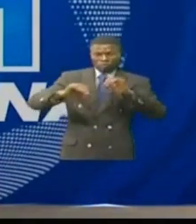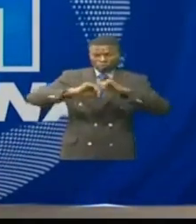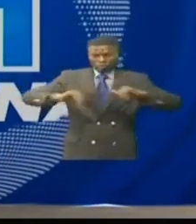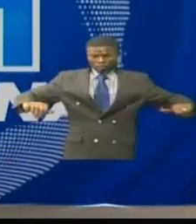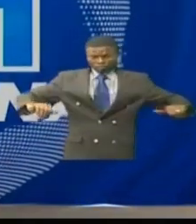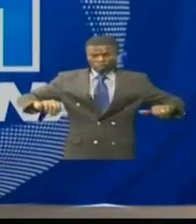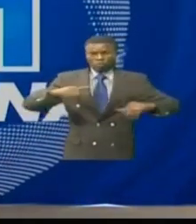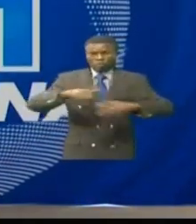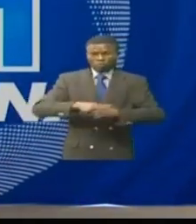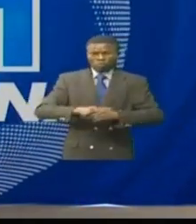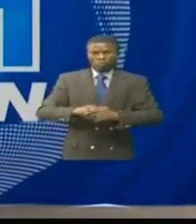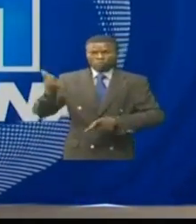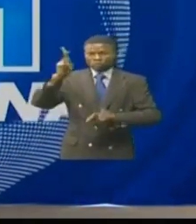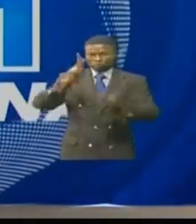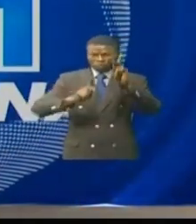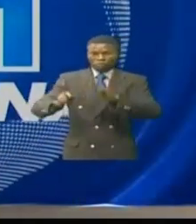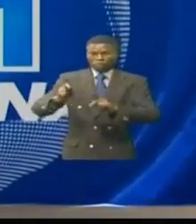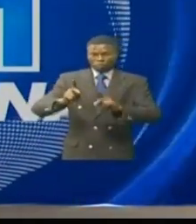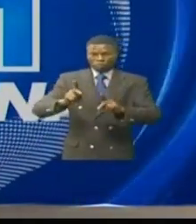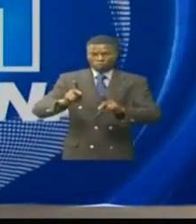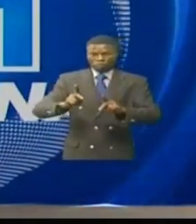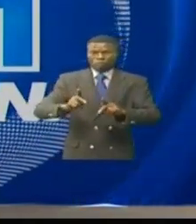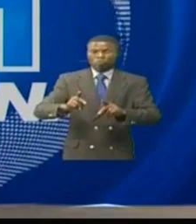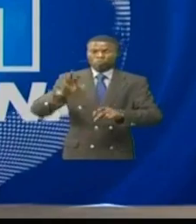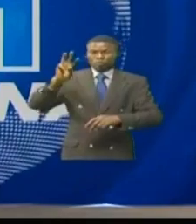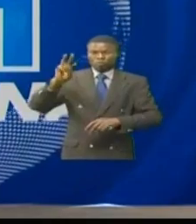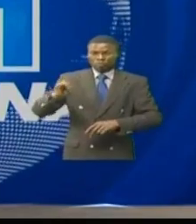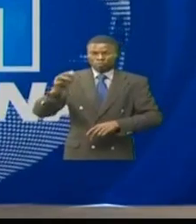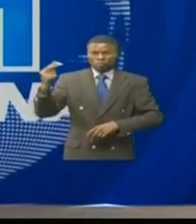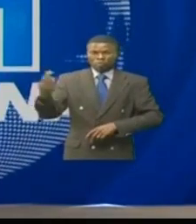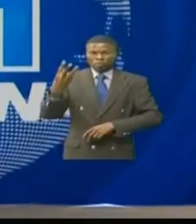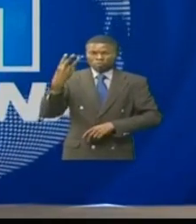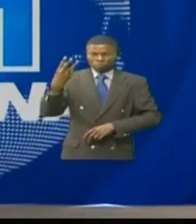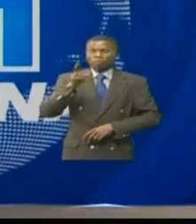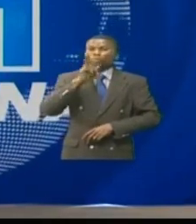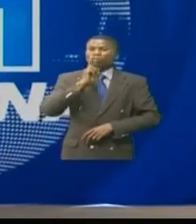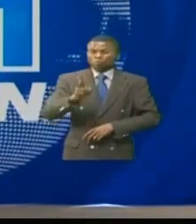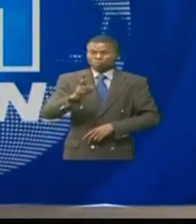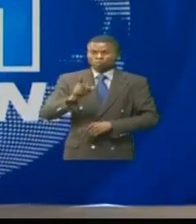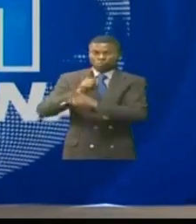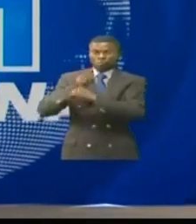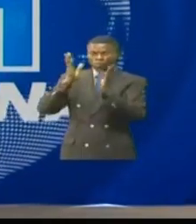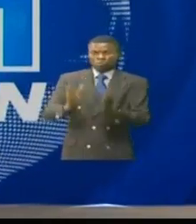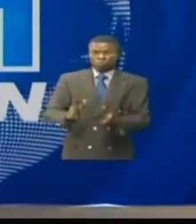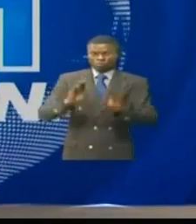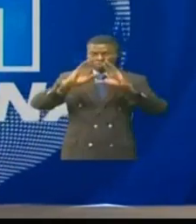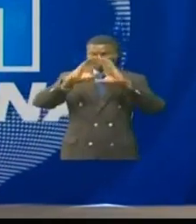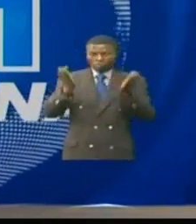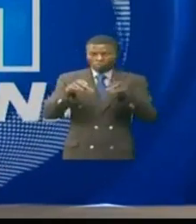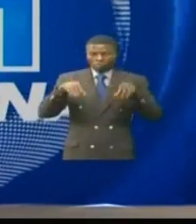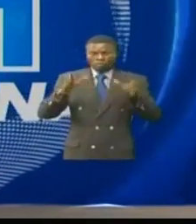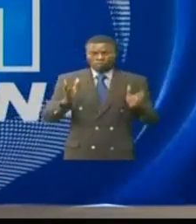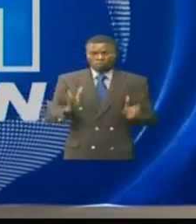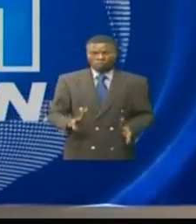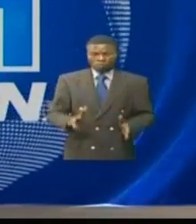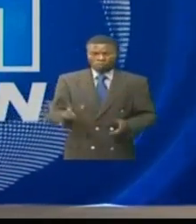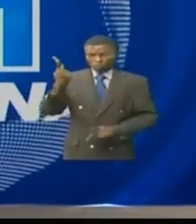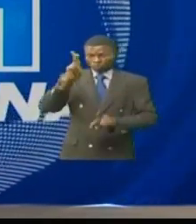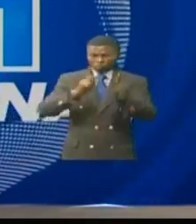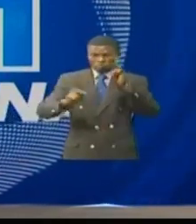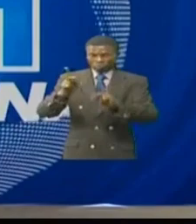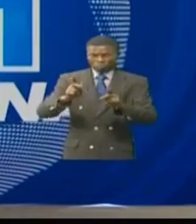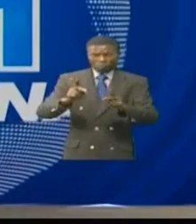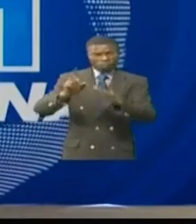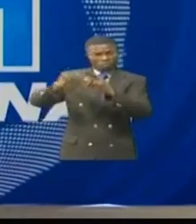au sein de nos populations. Si le M23 était véritablement défenseur d'une communauté congolaise, les populations ne